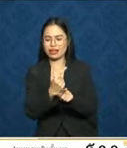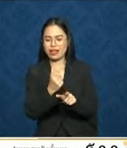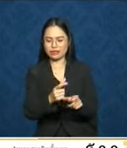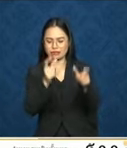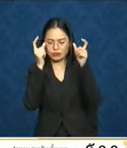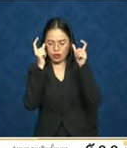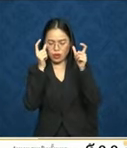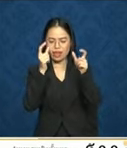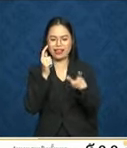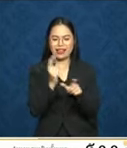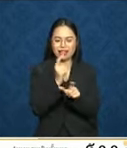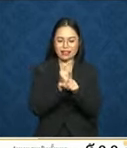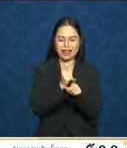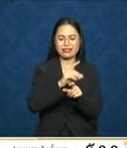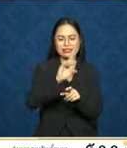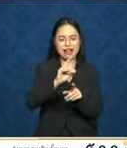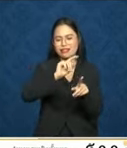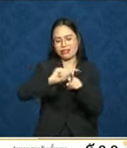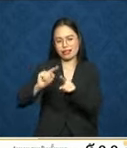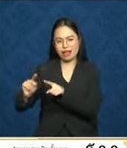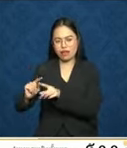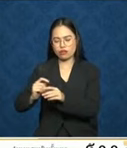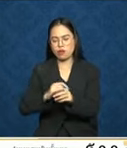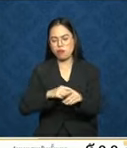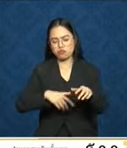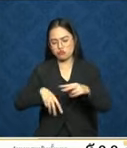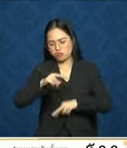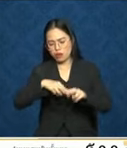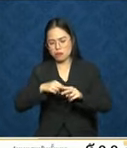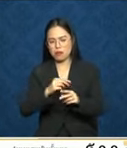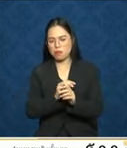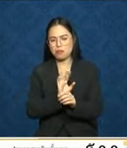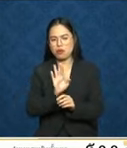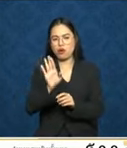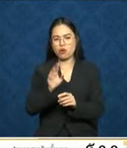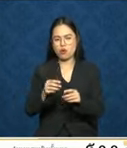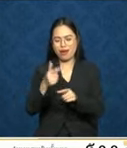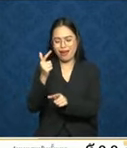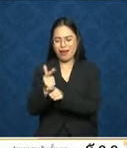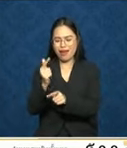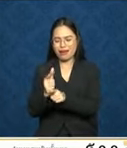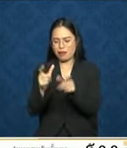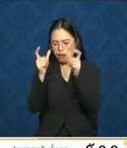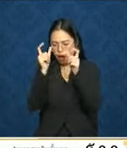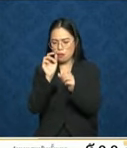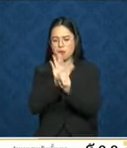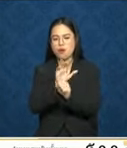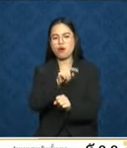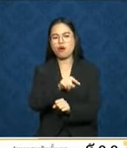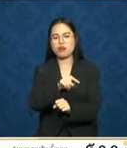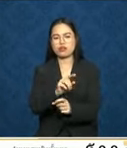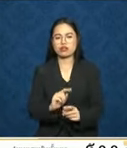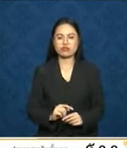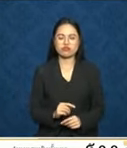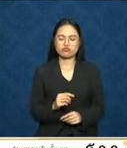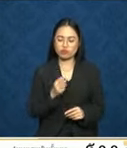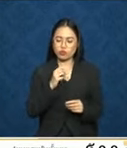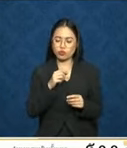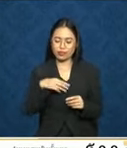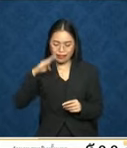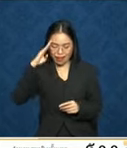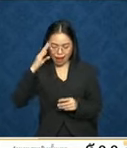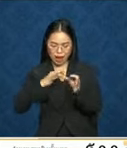องการไว้เป็นทำเลเลี้ยงจัดตามเดิมท่านประธานครับฟังดูแล้วเหมือนมีเหตุผลดีแต่